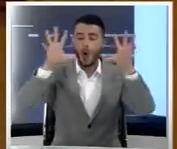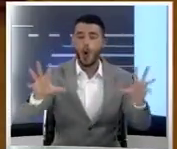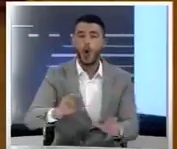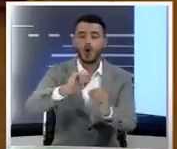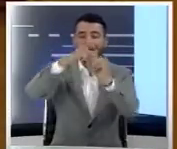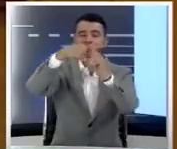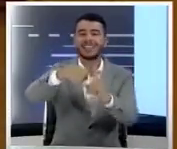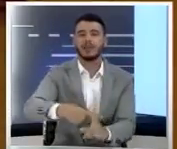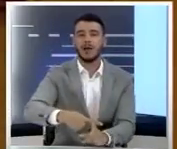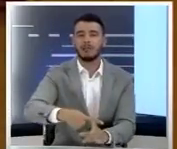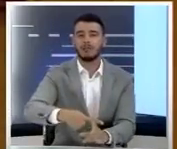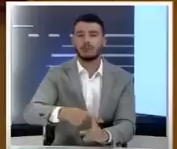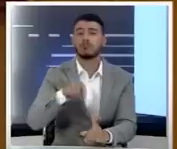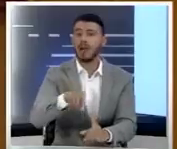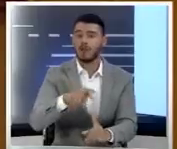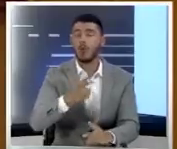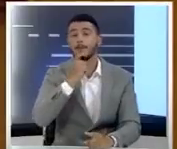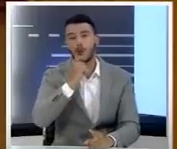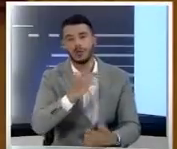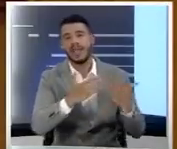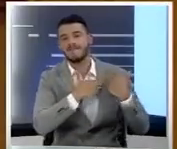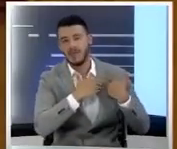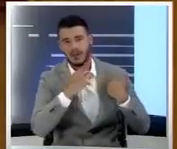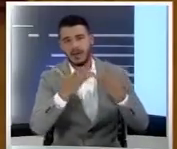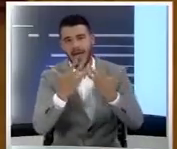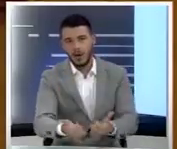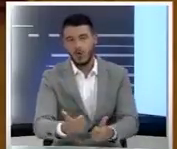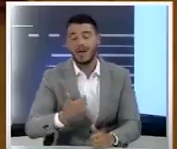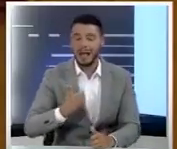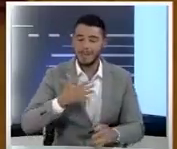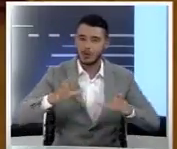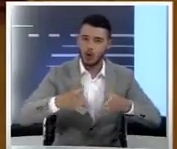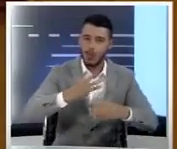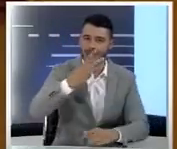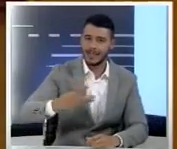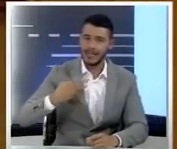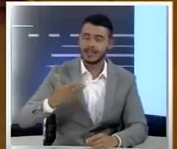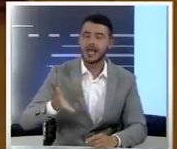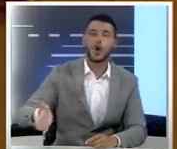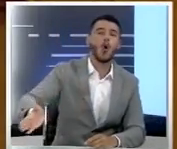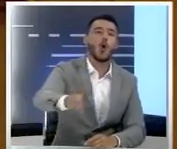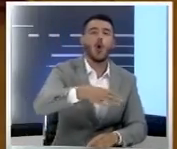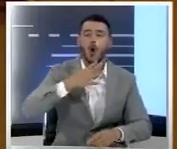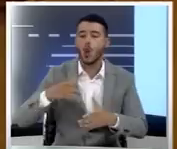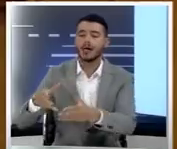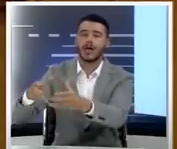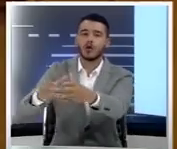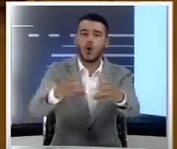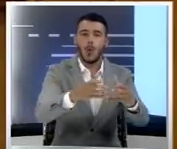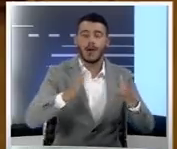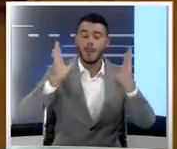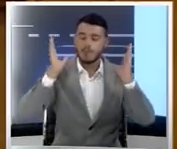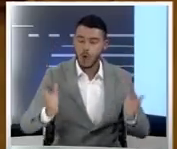τις αξιοποιήσουμε, και αυτή είναι η πολιτική ευθύνη που έχουμε εμείς αλλά και όλα τα κόμματα, τότε μπορούμε να επιτύχουμε θετικά αποτελέσματα για τον ελληνικό